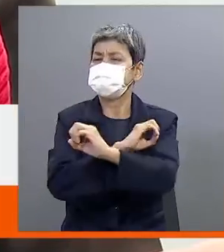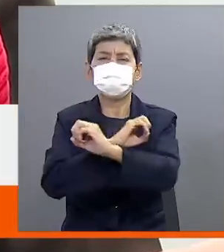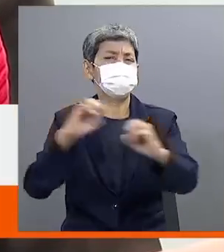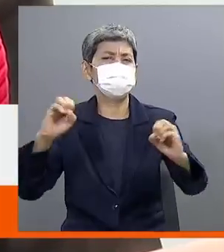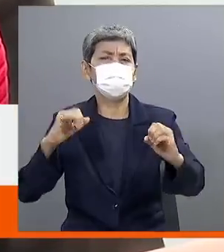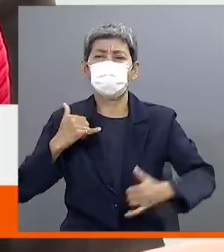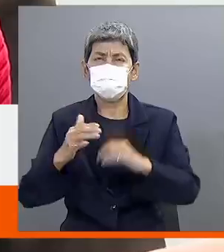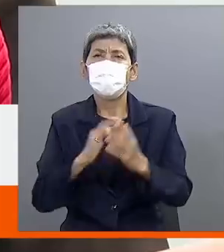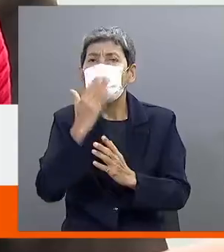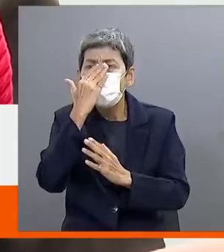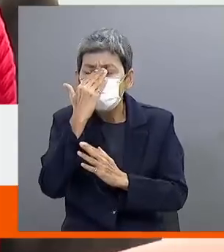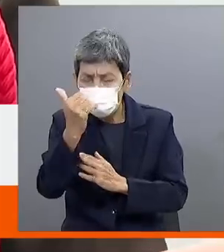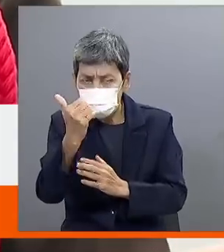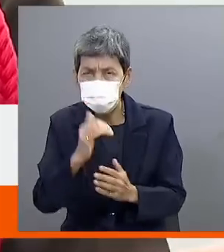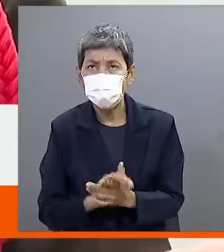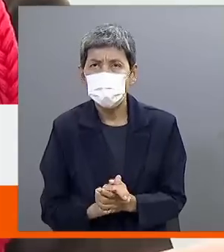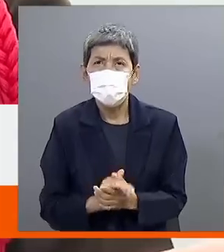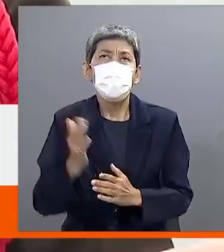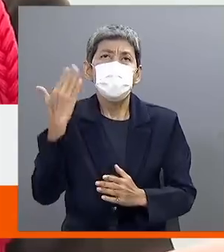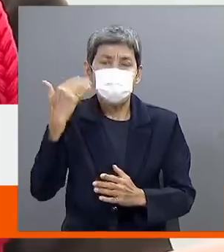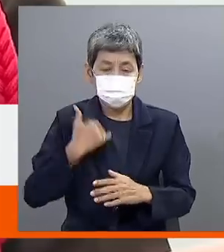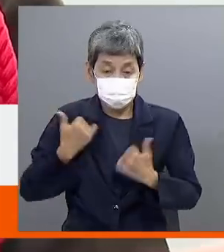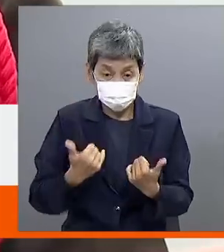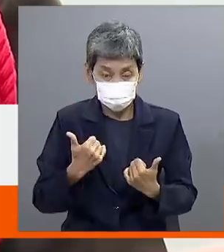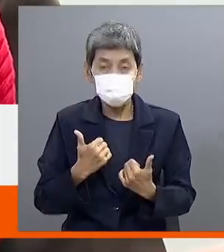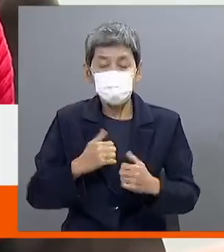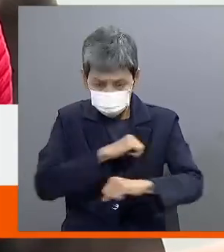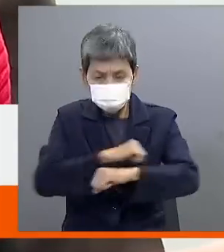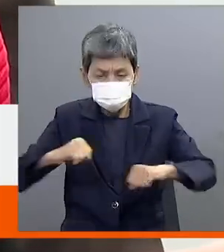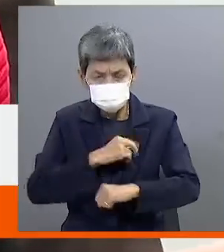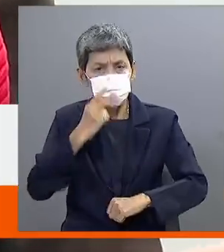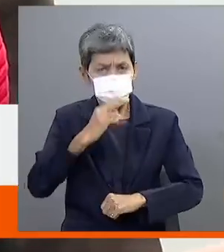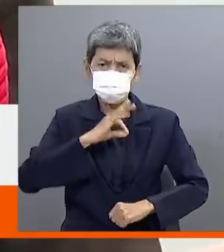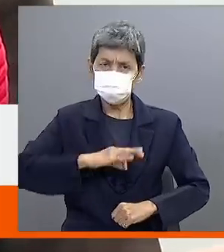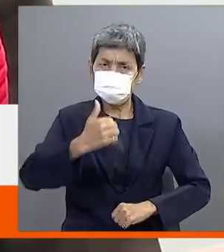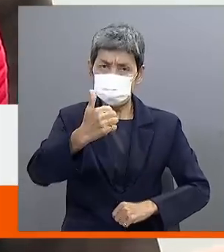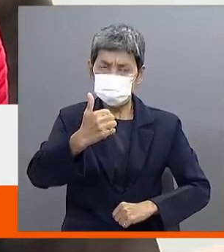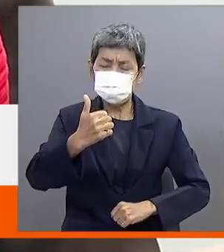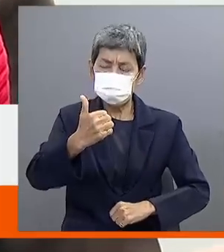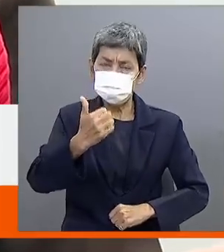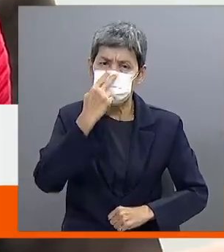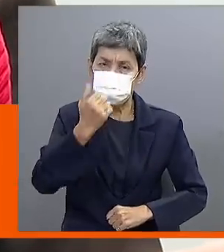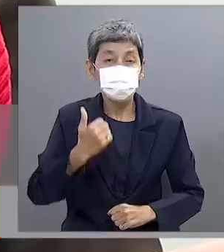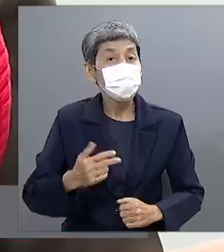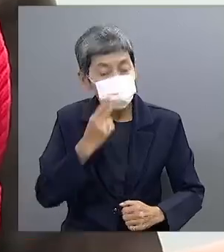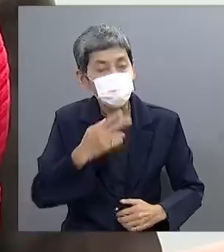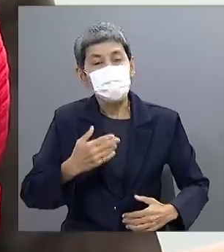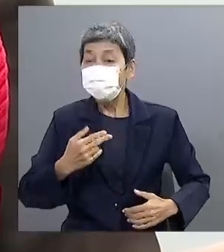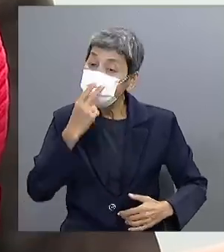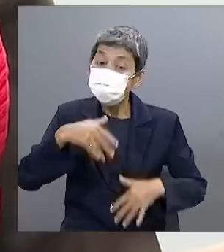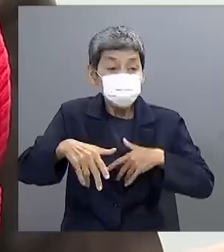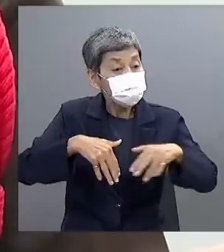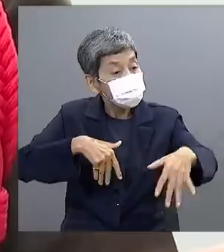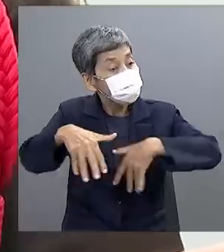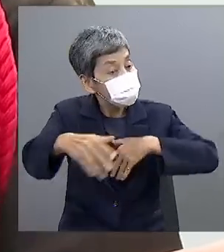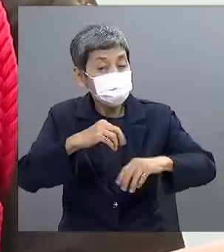าแต่เพราะว่ามานี้ก็มีคนออกกำลังกายมันก็ดีหน่อยครับผม ดูมีชีวิต ครับมีชีวิตมันไ